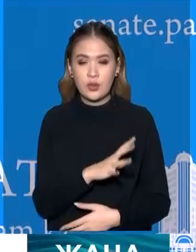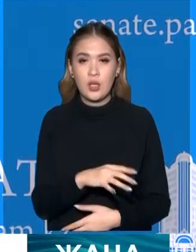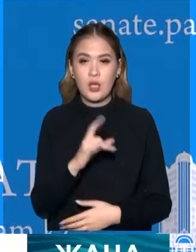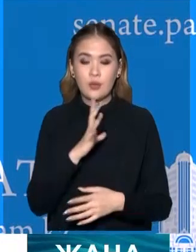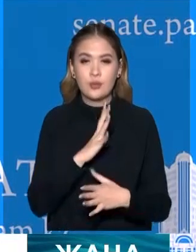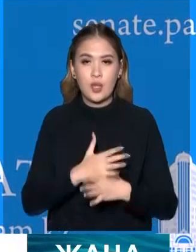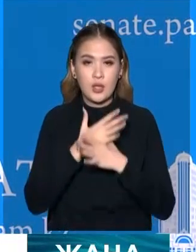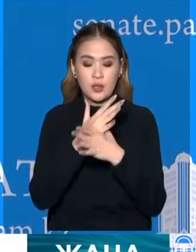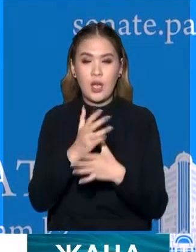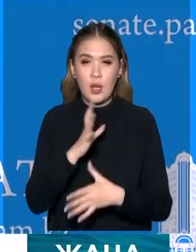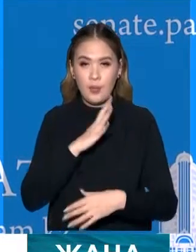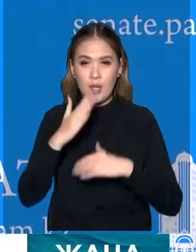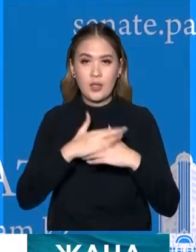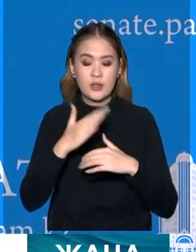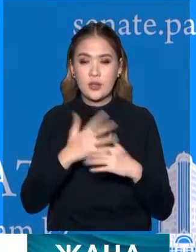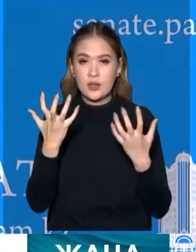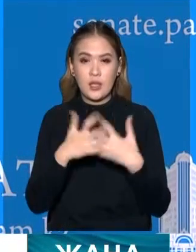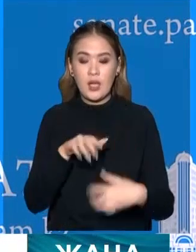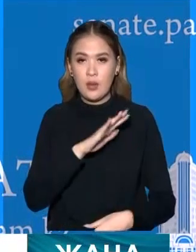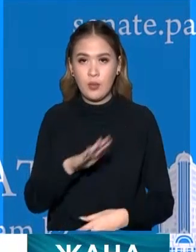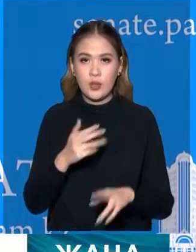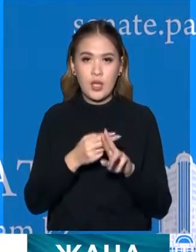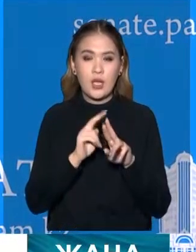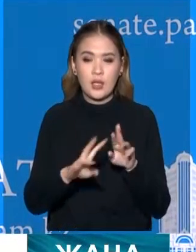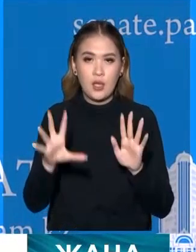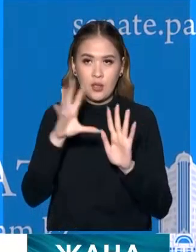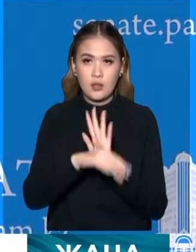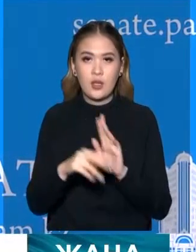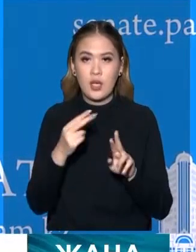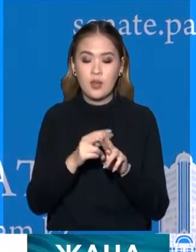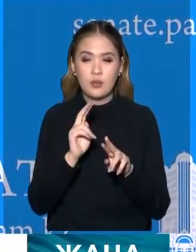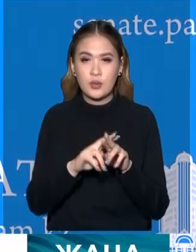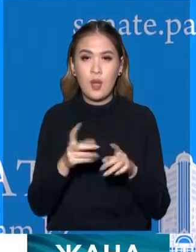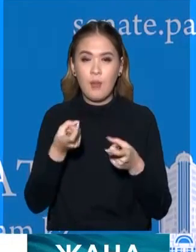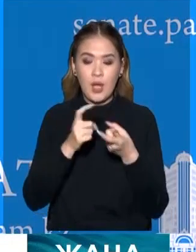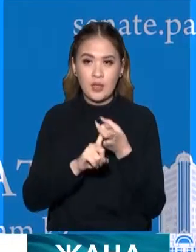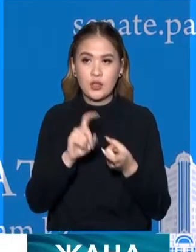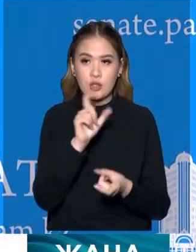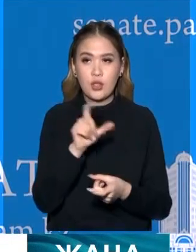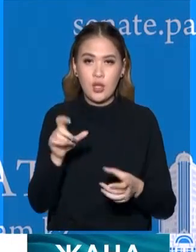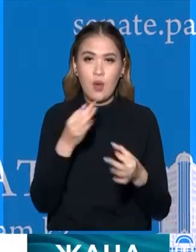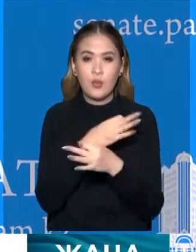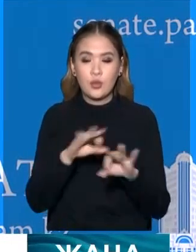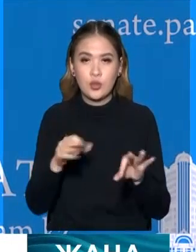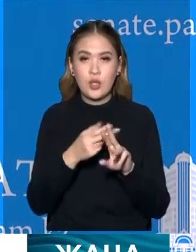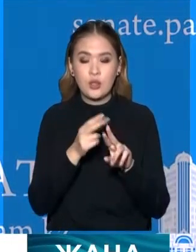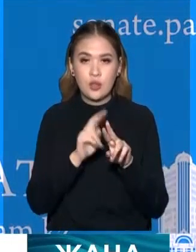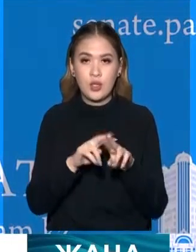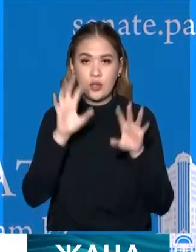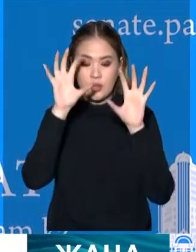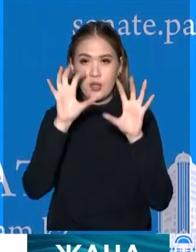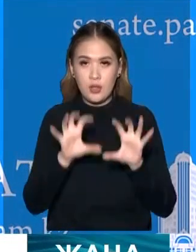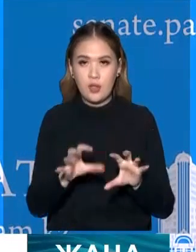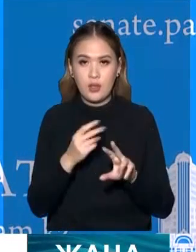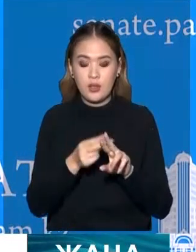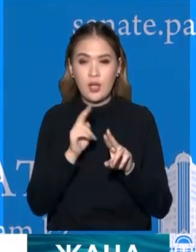Рақымшылық жасаған адамдар ақталған деп саналмайды. Бұл ақтауға негіз болмайды. Сондықтан рақымшылыққа байланысты жазадан босатылған адамдар үшін заңнамада белгілі